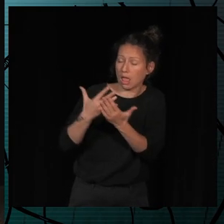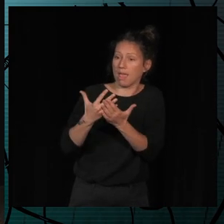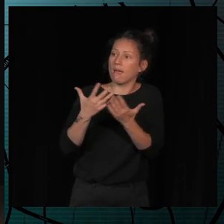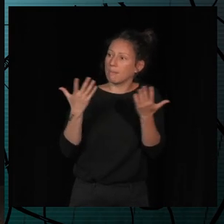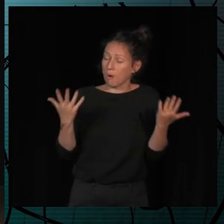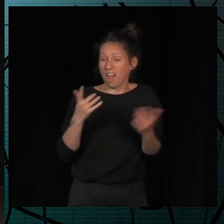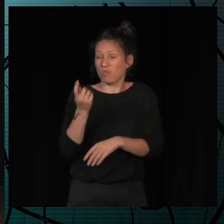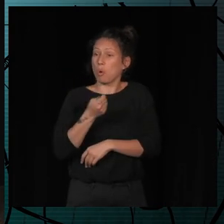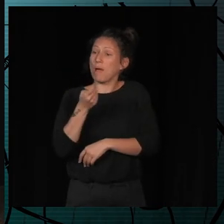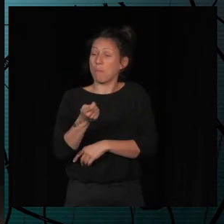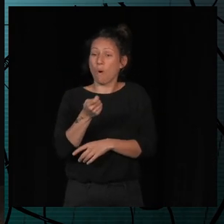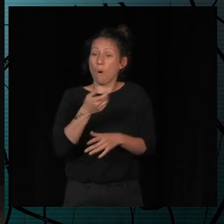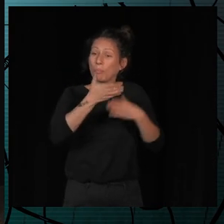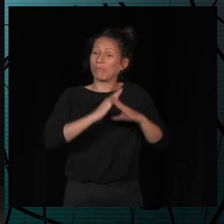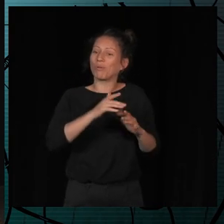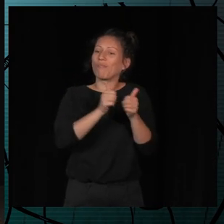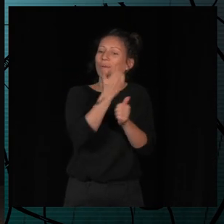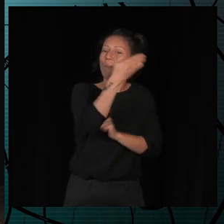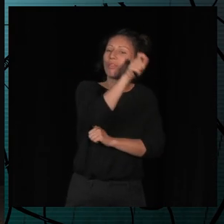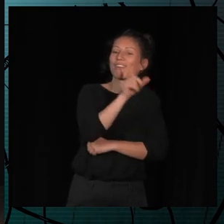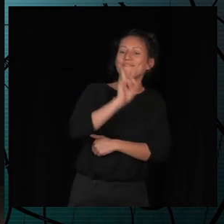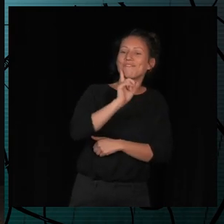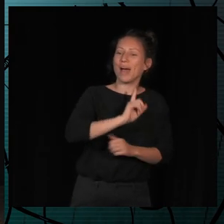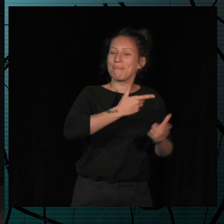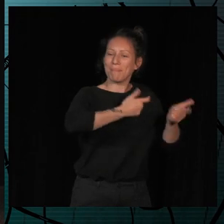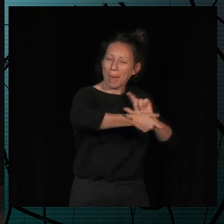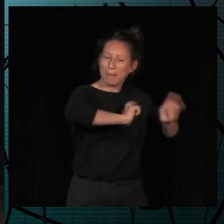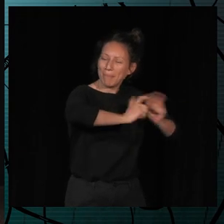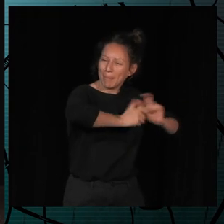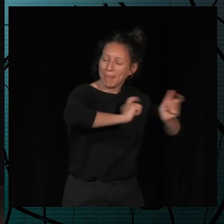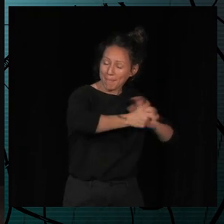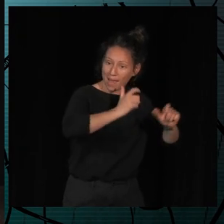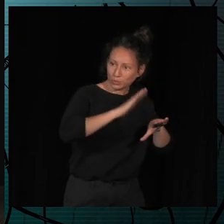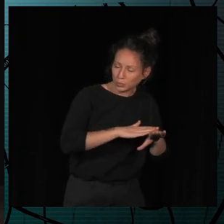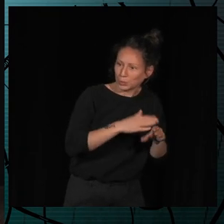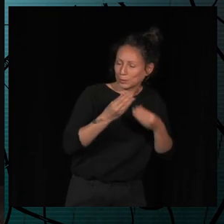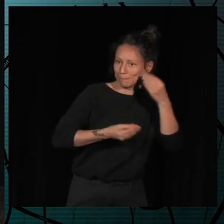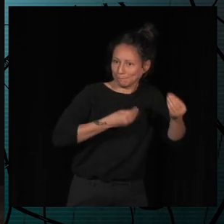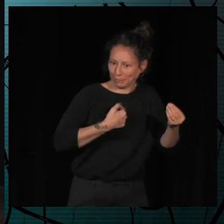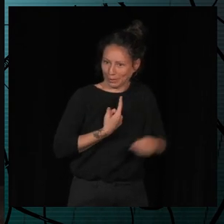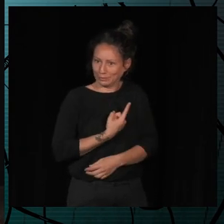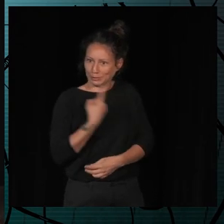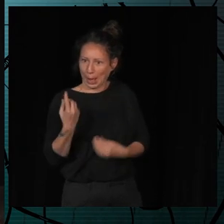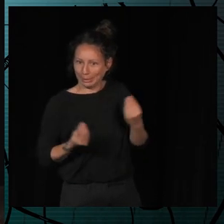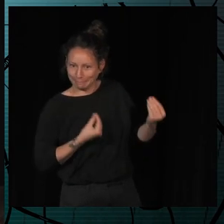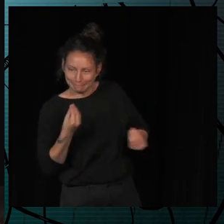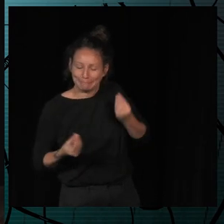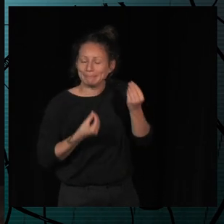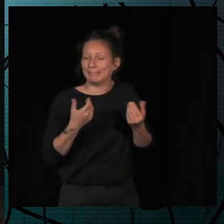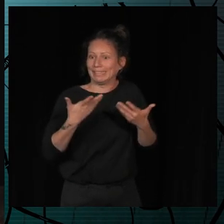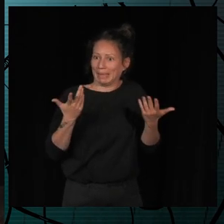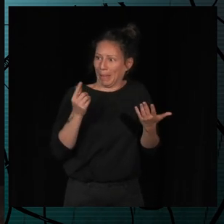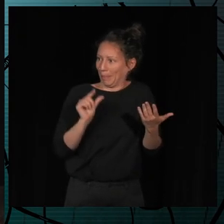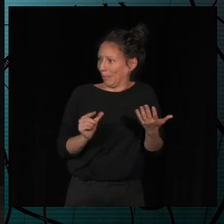svinerel donc je vais peut-être juste lancer deux trois petites thématique et puis commencer des ping-pong pour ensuite voilà avoir plus